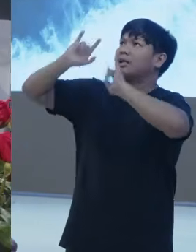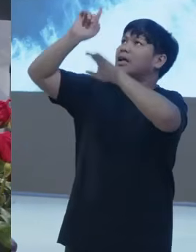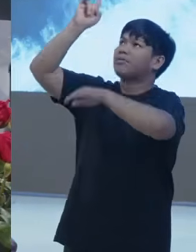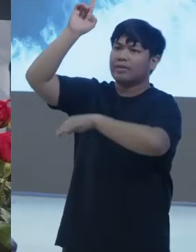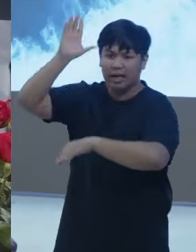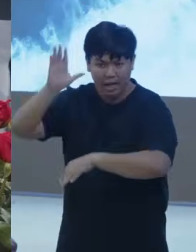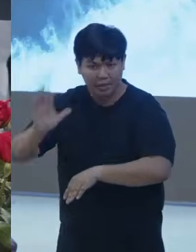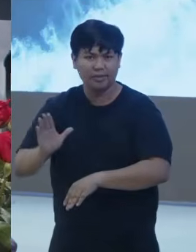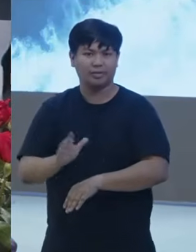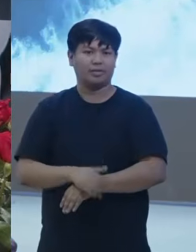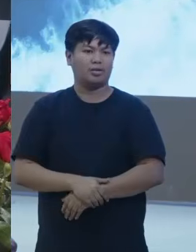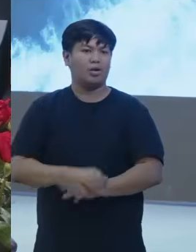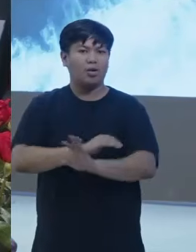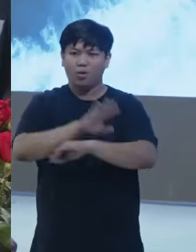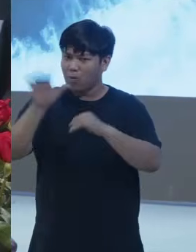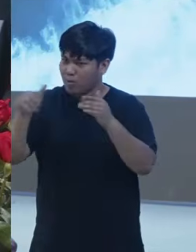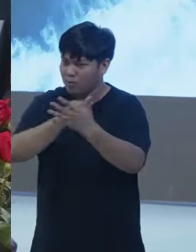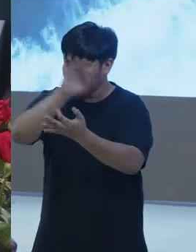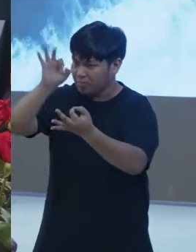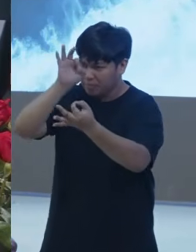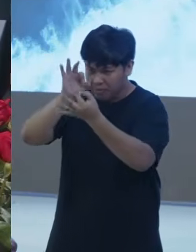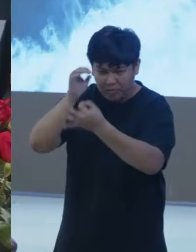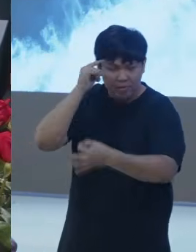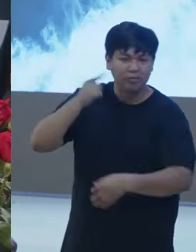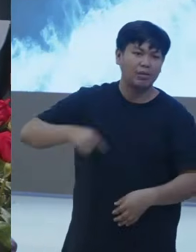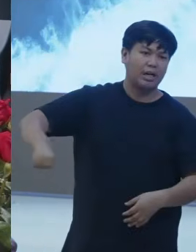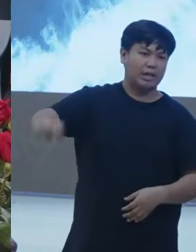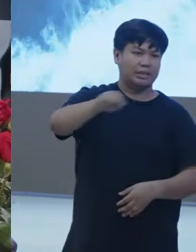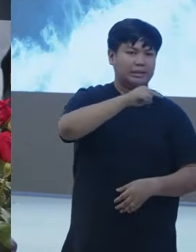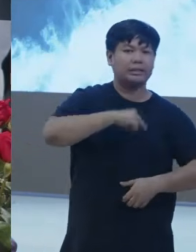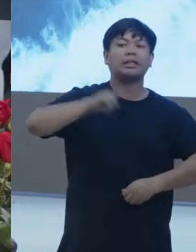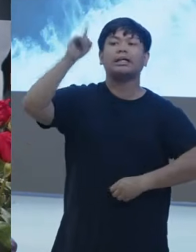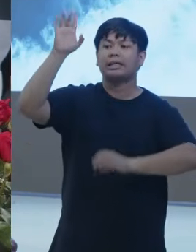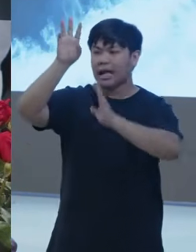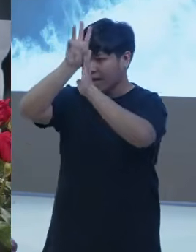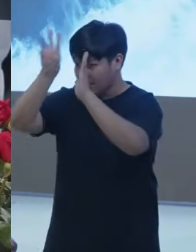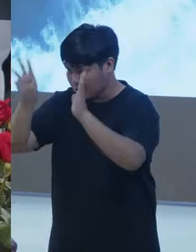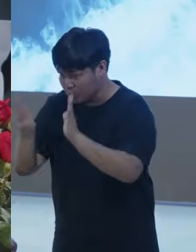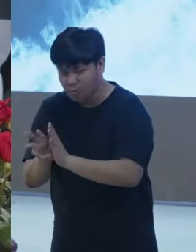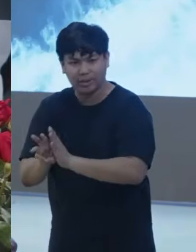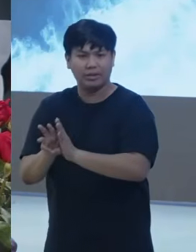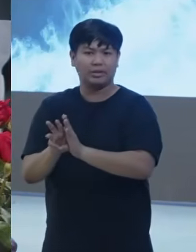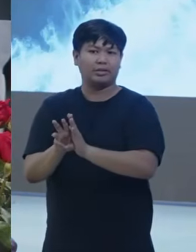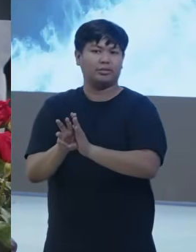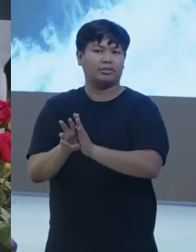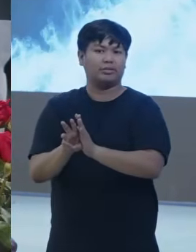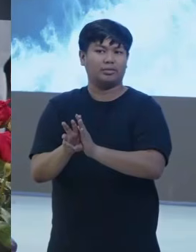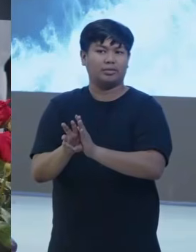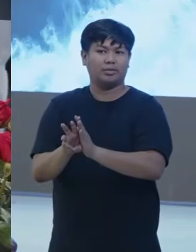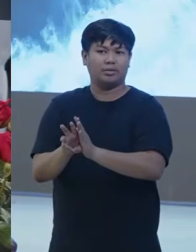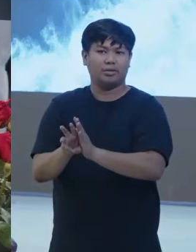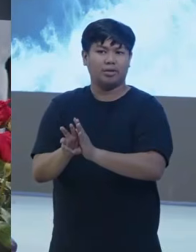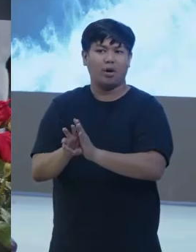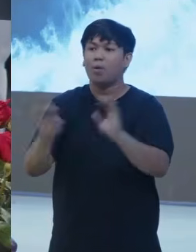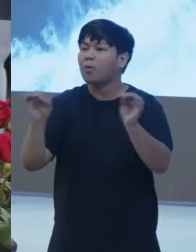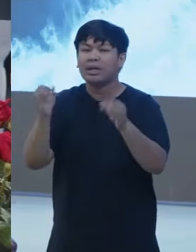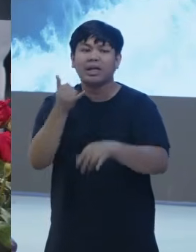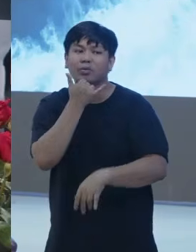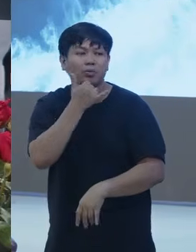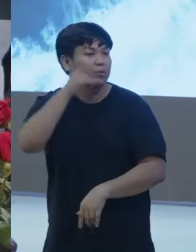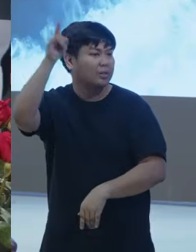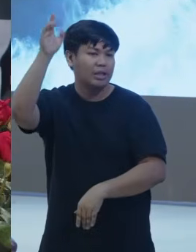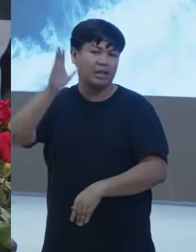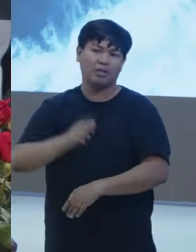ng bagay ay para sa ating kabutihan, kung hindi man ngayon, sa eternity, at para sa kalwalhatian